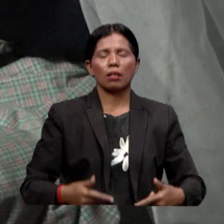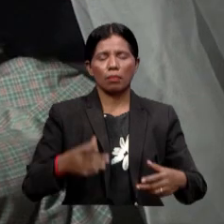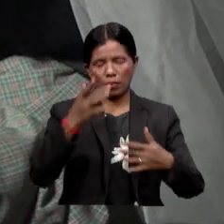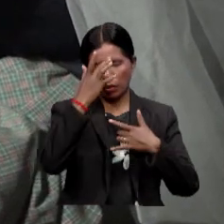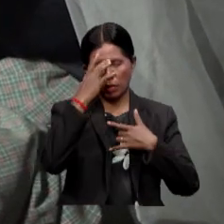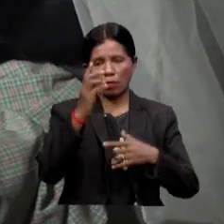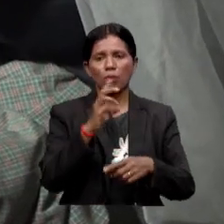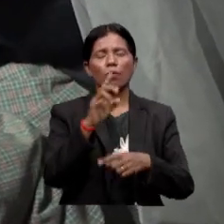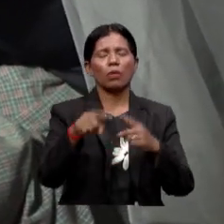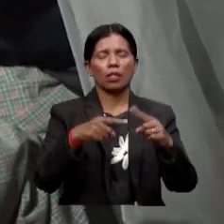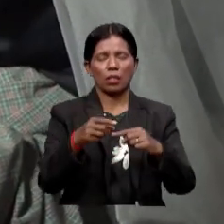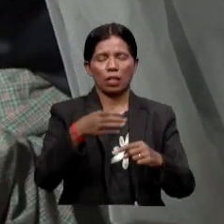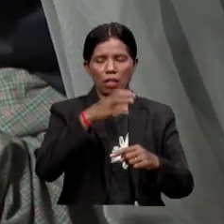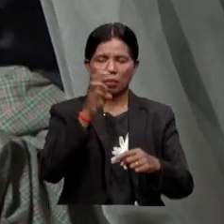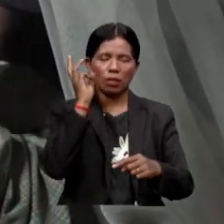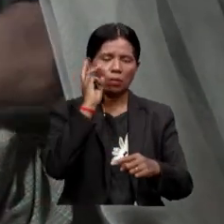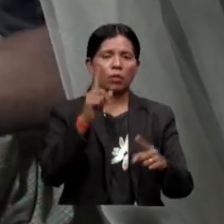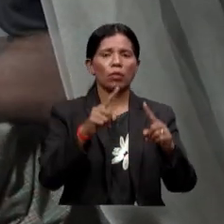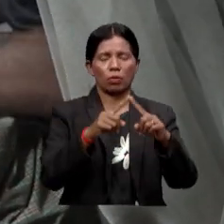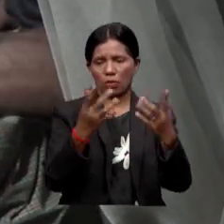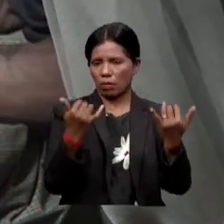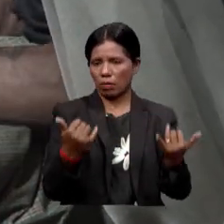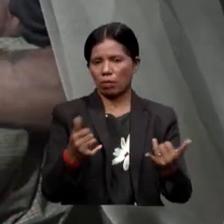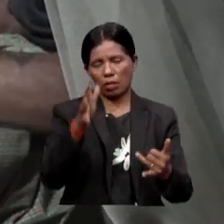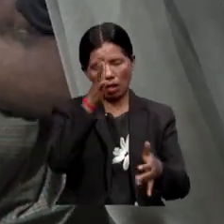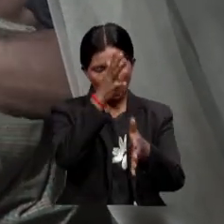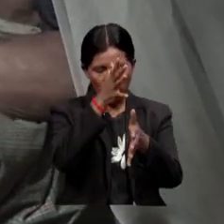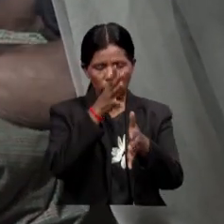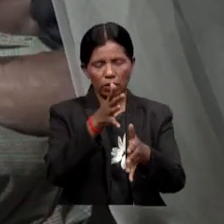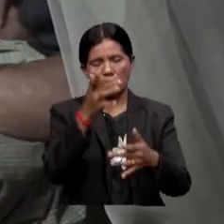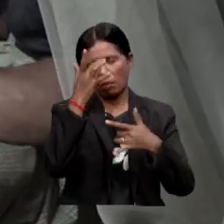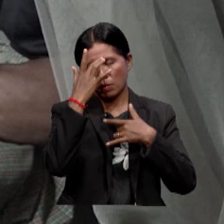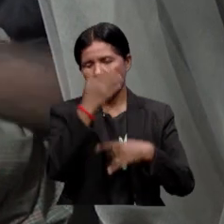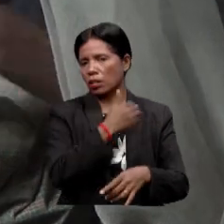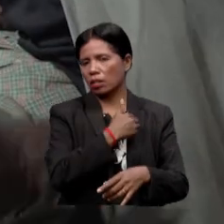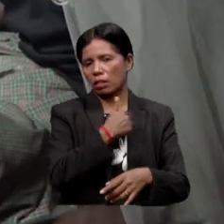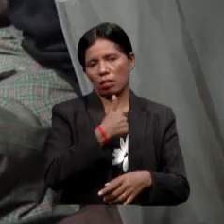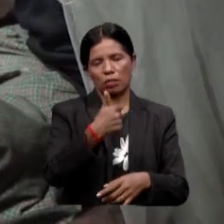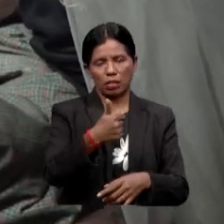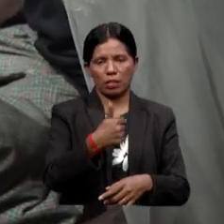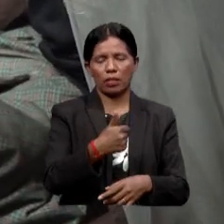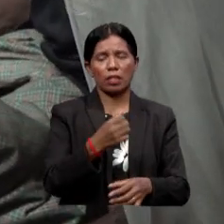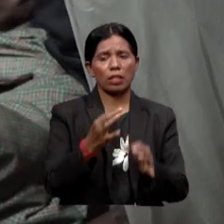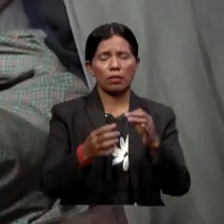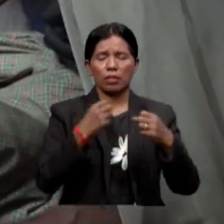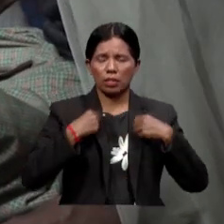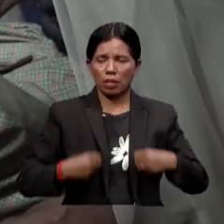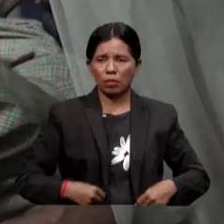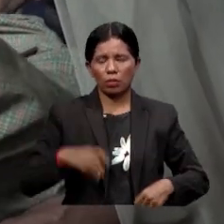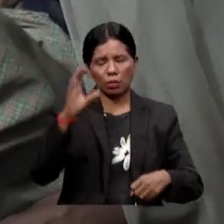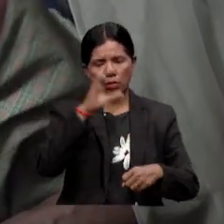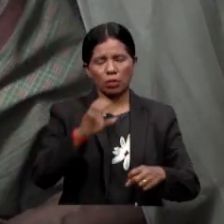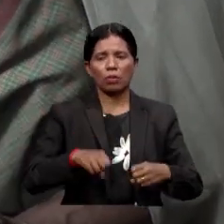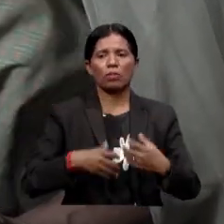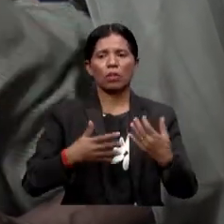ay moruk may berrealidadi to oras ne avo Mateus ne moras si Daudiak. Maske parte Saudi buka meus oi-oing